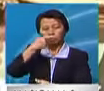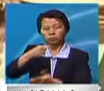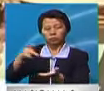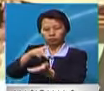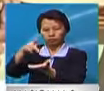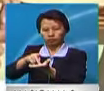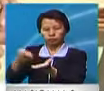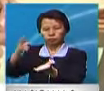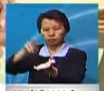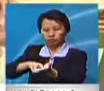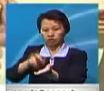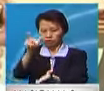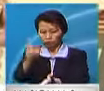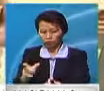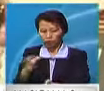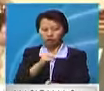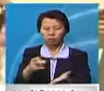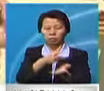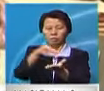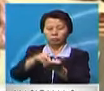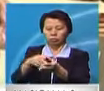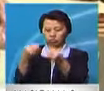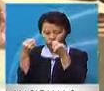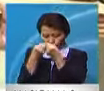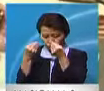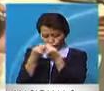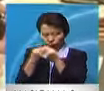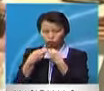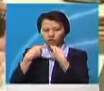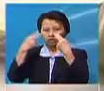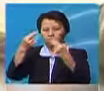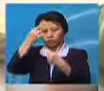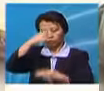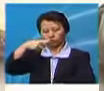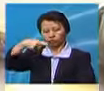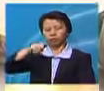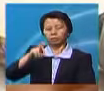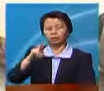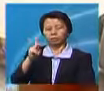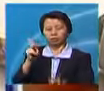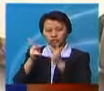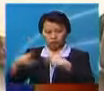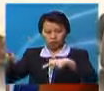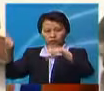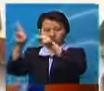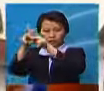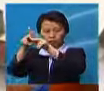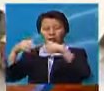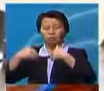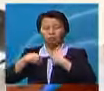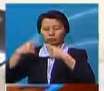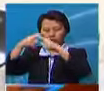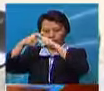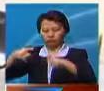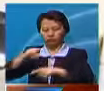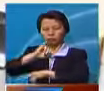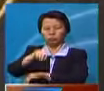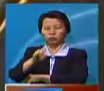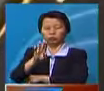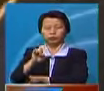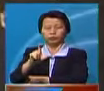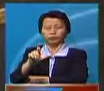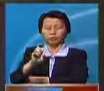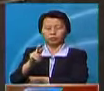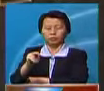pusat penamaan calon dan pusat penjumlahan rasmi undi bagi PRK Kuala Kangsar akan diadakan di Dewan Jubli Perak